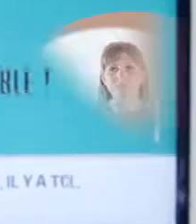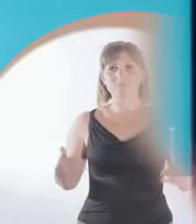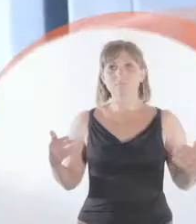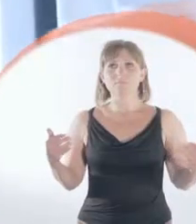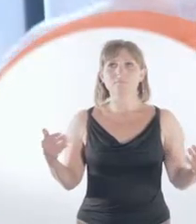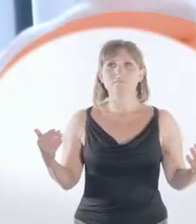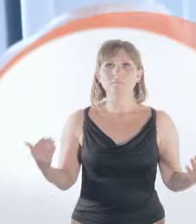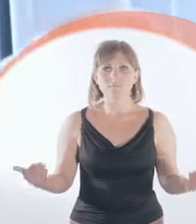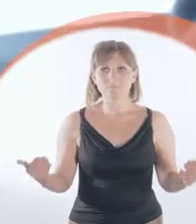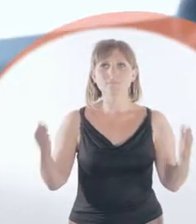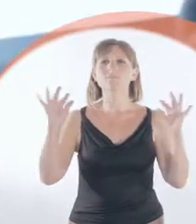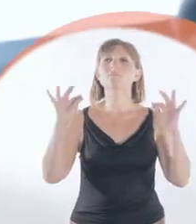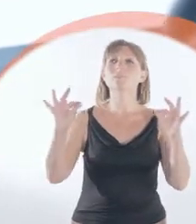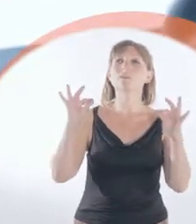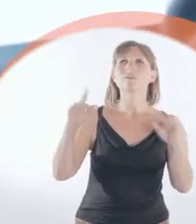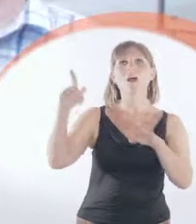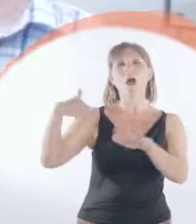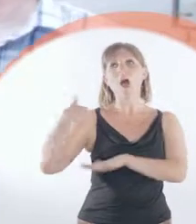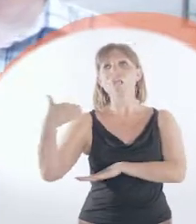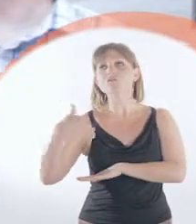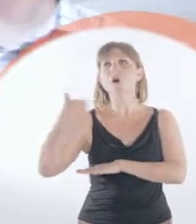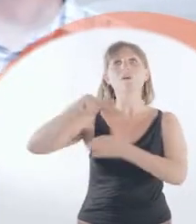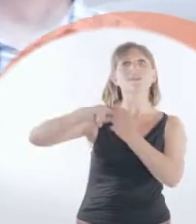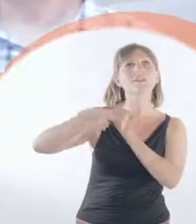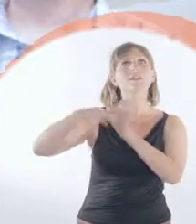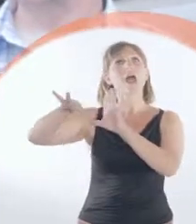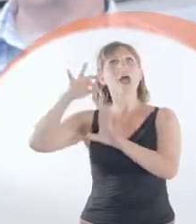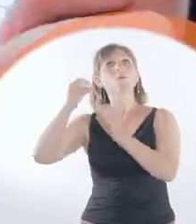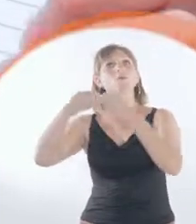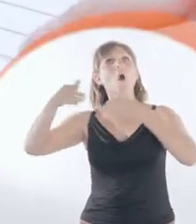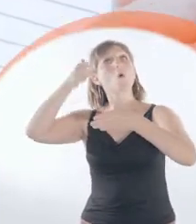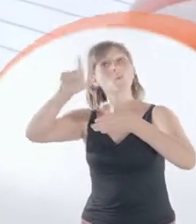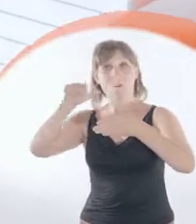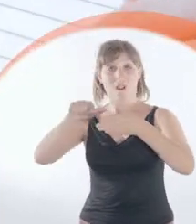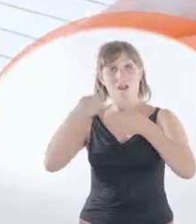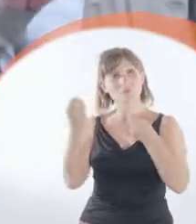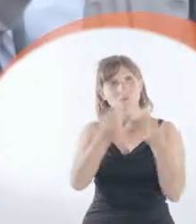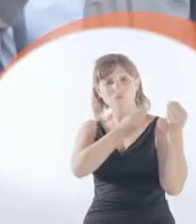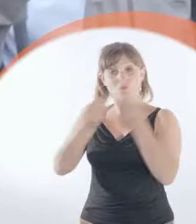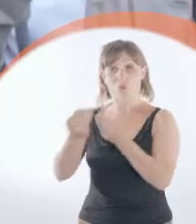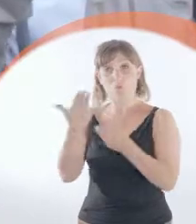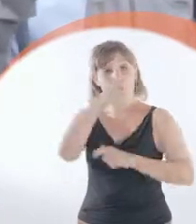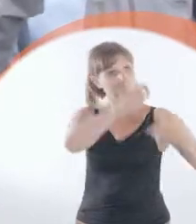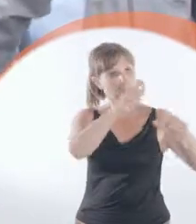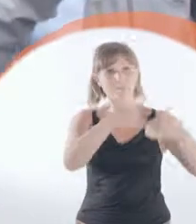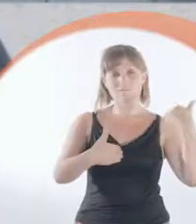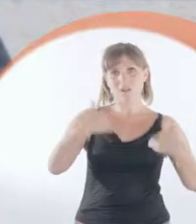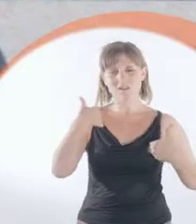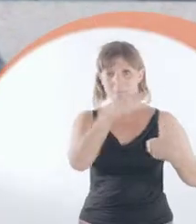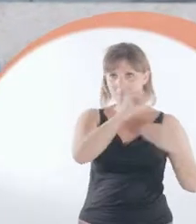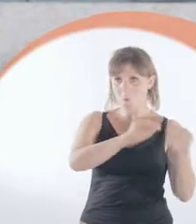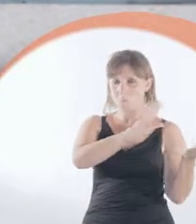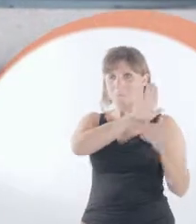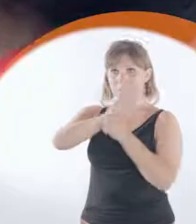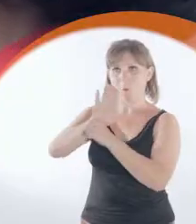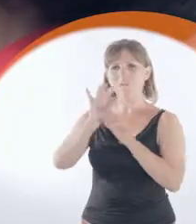Ils permettent de concrétiser auprès des agents et élus du Grand Lyon les attentes et besoins des personnes handicapées, de